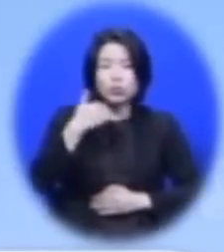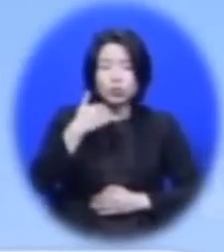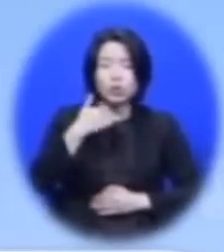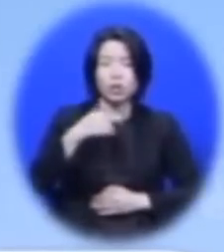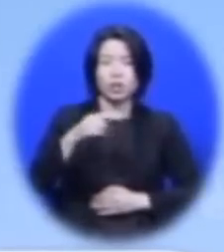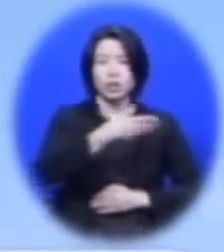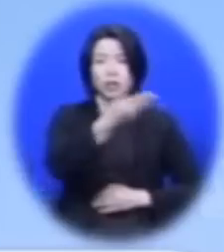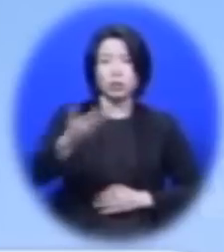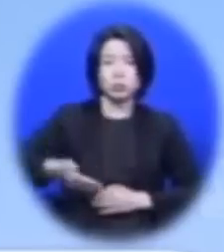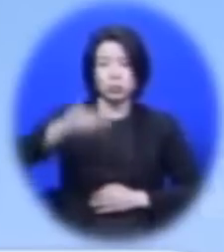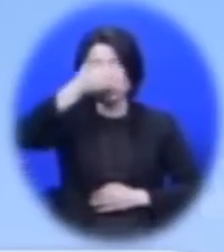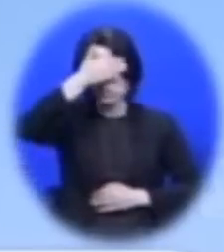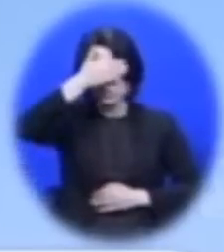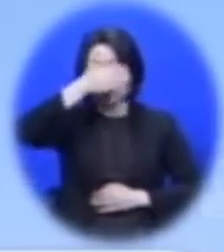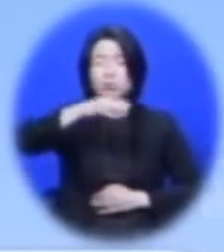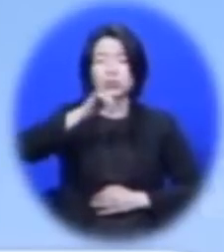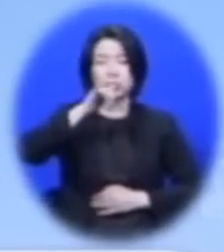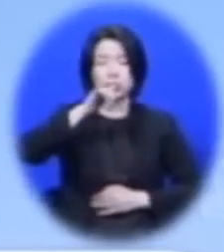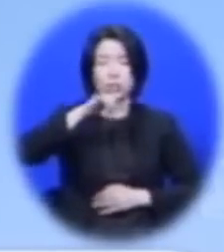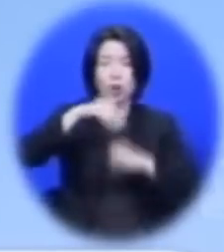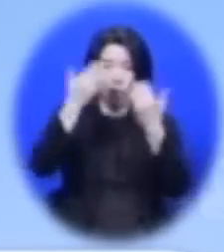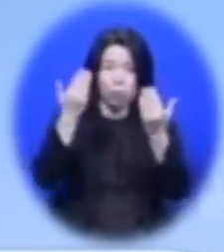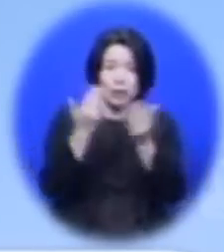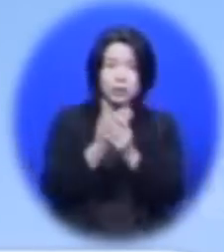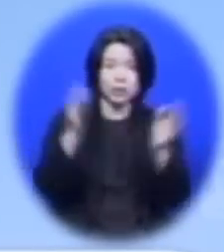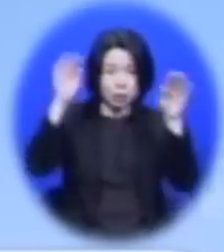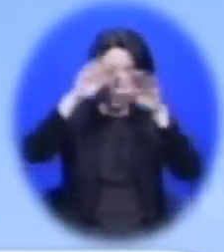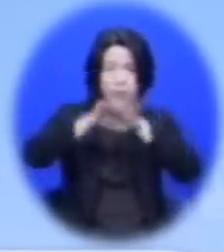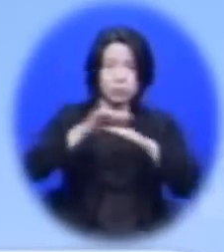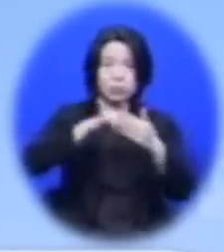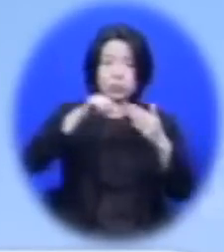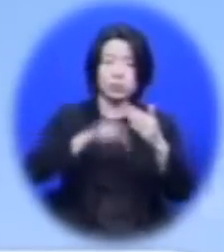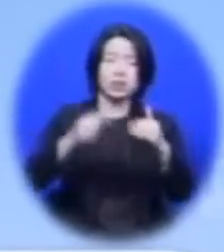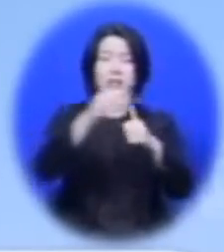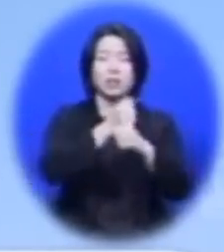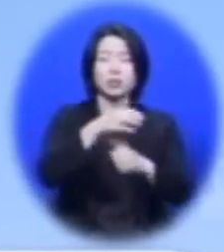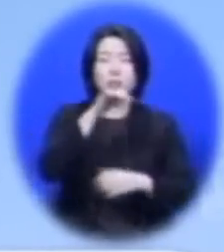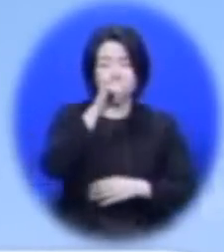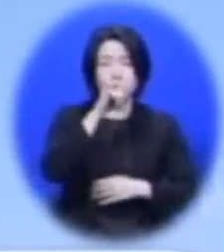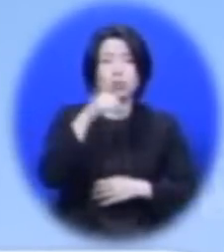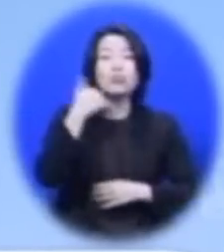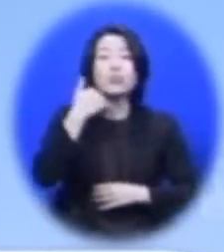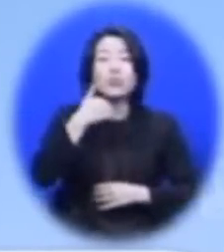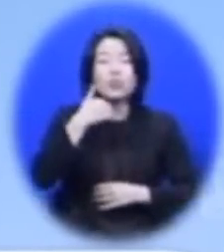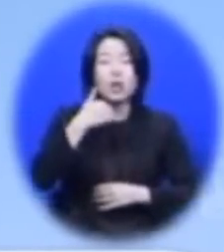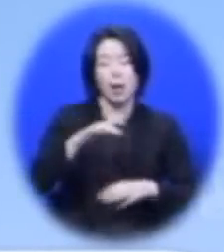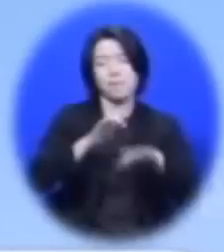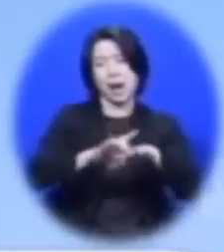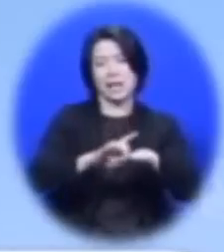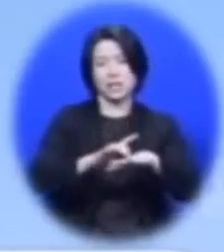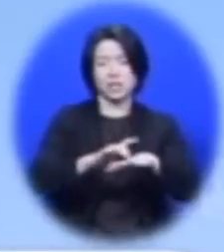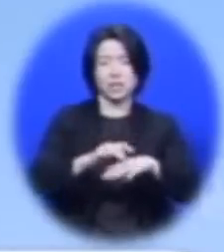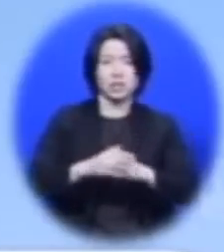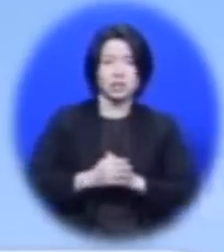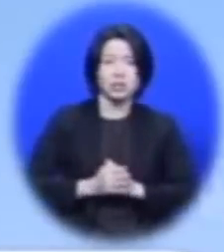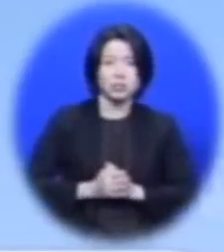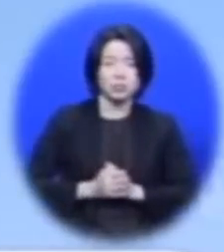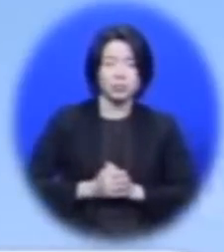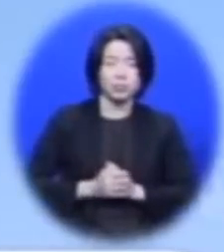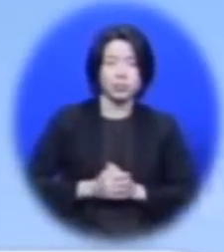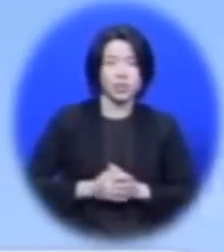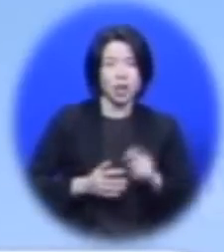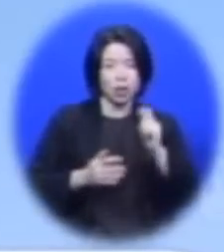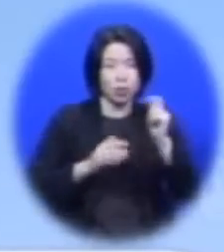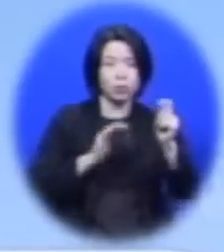눈을 가리고 있는 거예요. 완전히 어둠 속에 사로잡혀 있는 겁니다. 누가 그랬겠어요? 마귀지요.